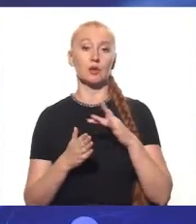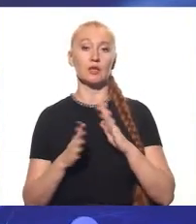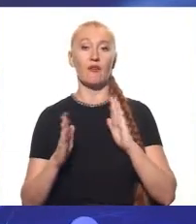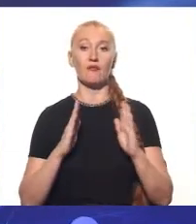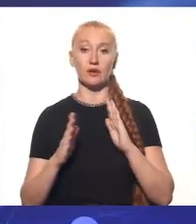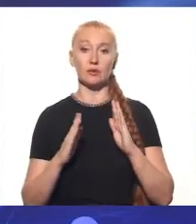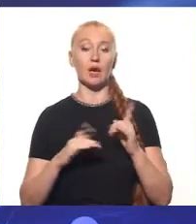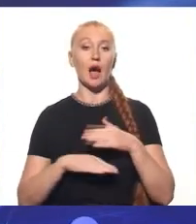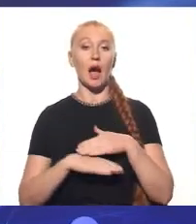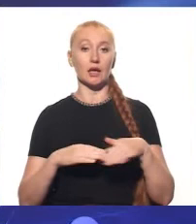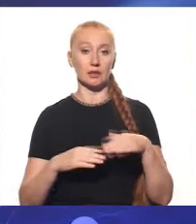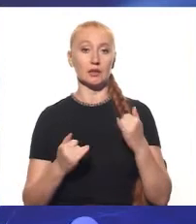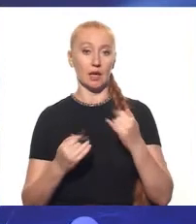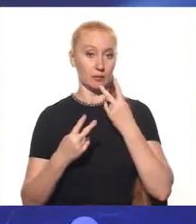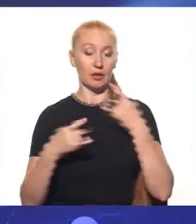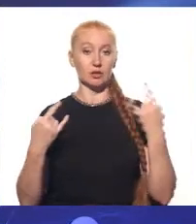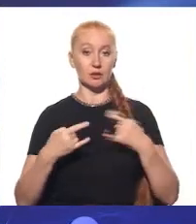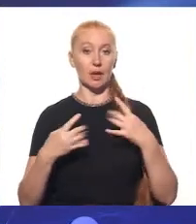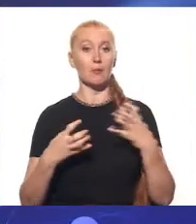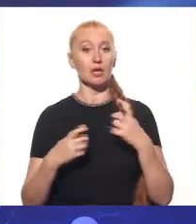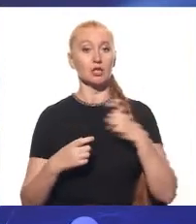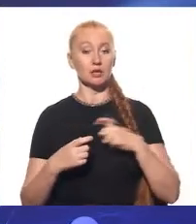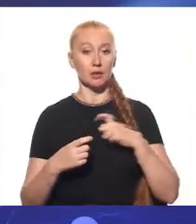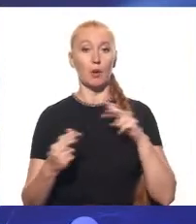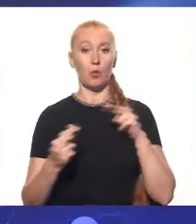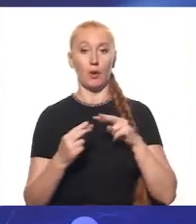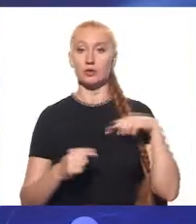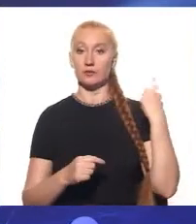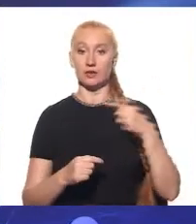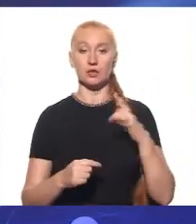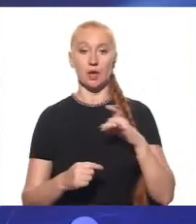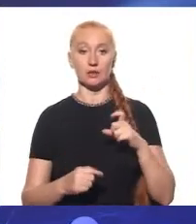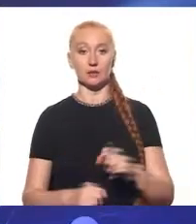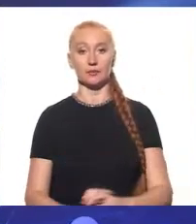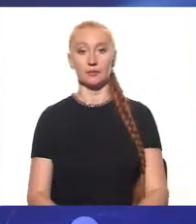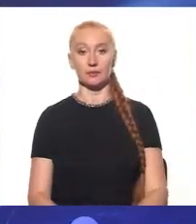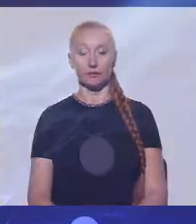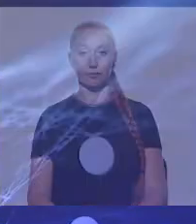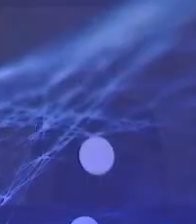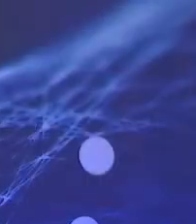Фейсбуці. Їхні адреси зараз на ваших екранах. Бережіть себе, побачимось в ефірі UA Дніпро.